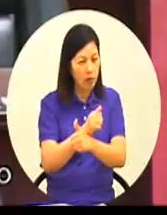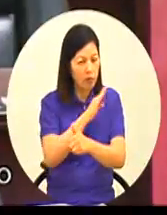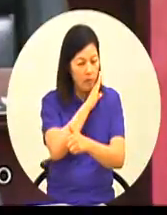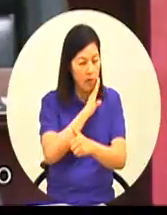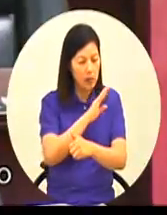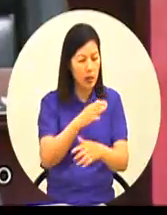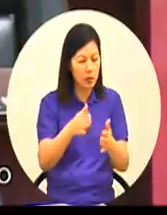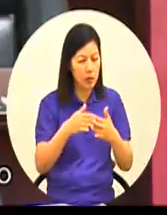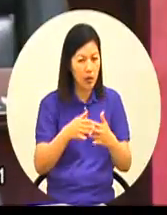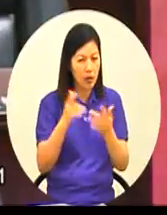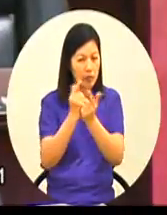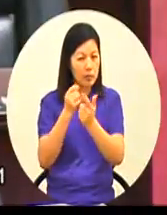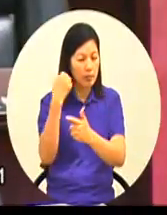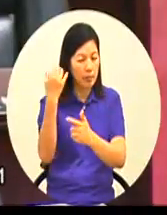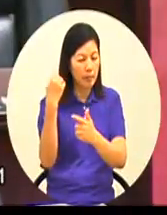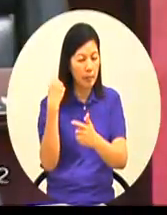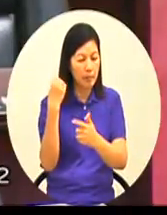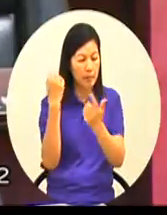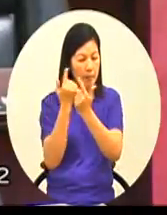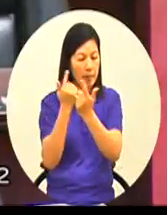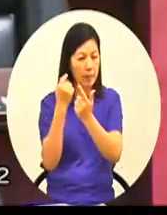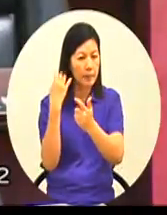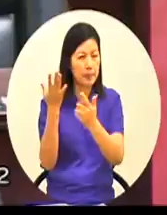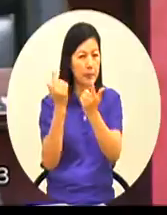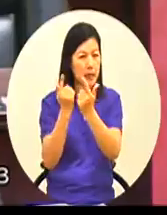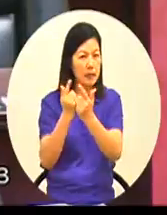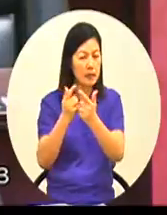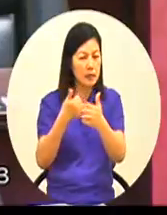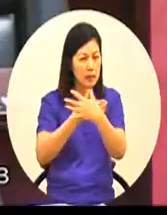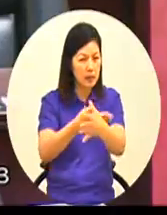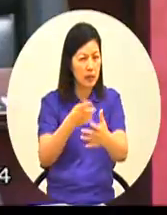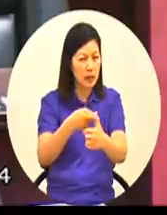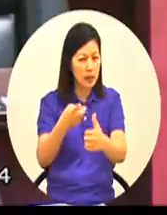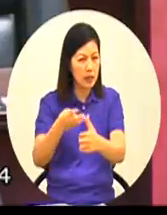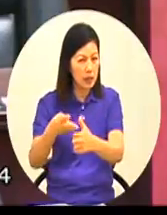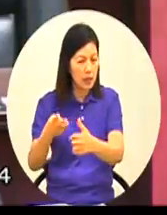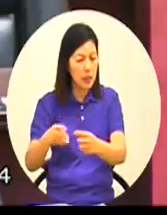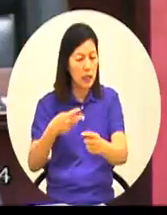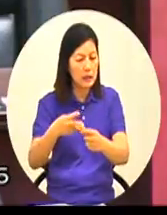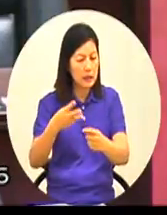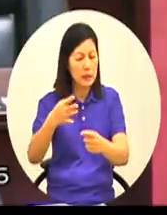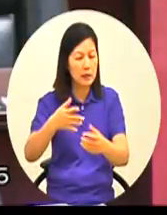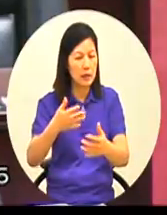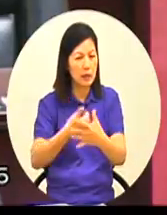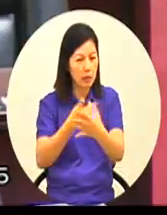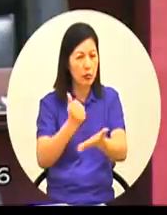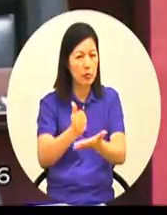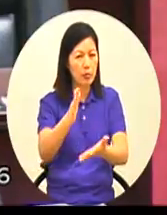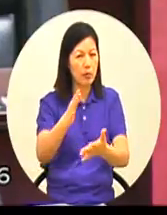么人家新北市连着三年都获奖，那我们高雄市点点无一个声？